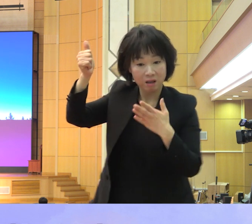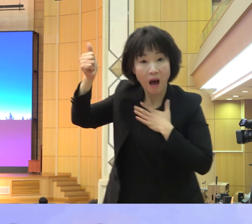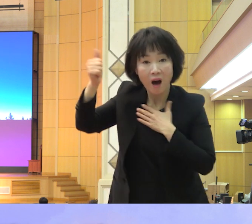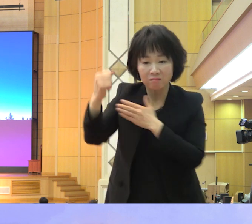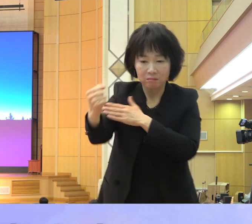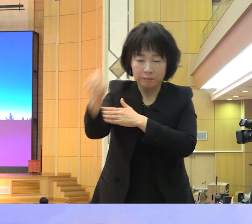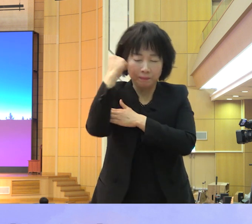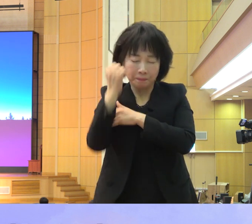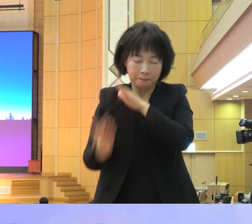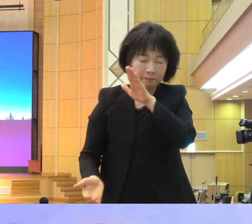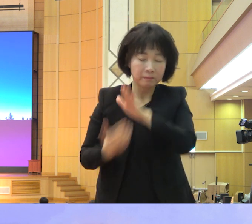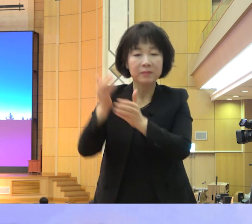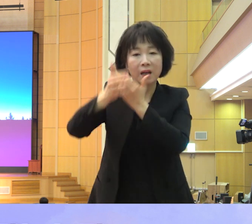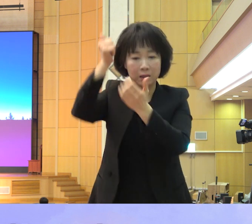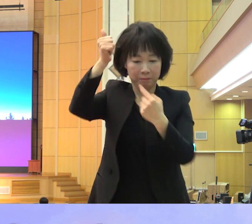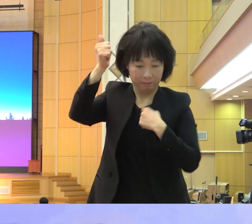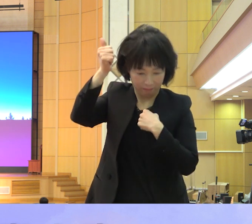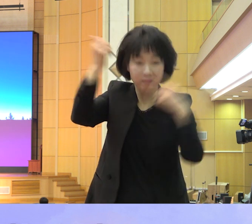전능한 하나님이라.